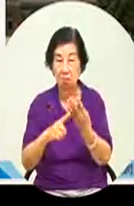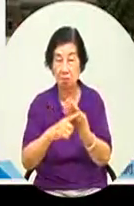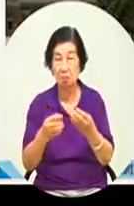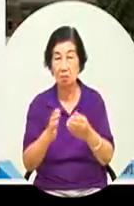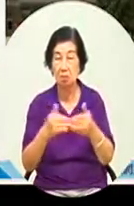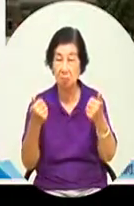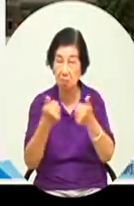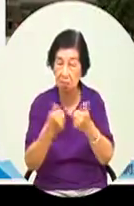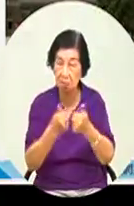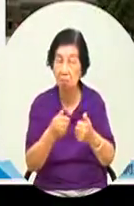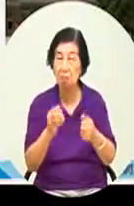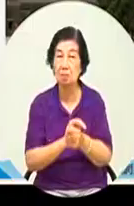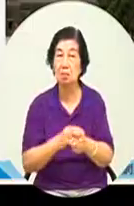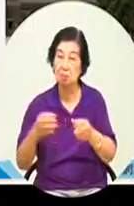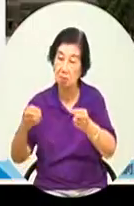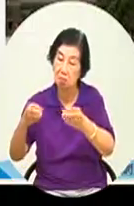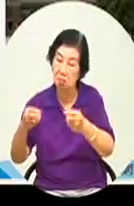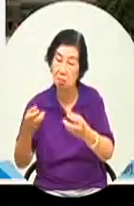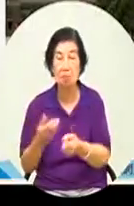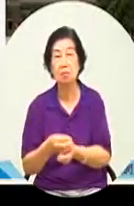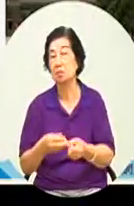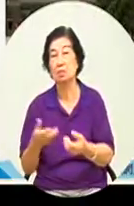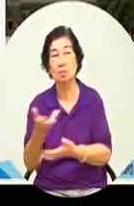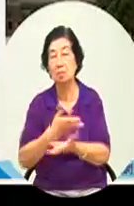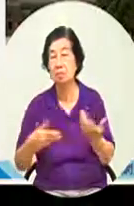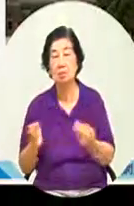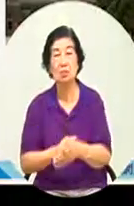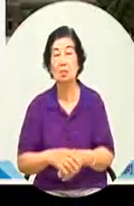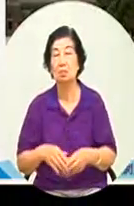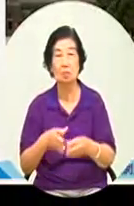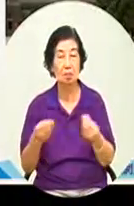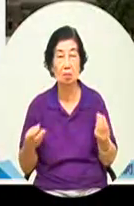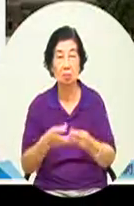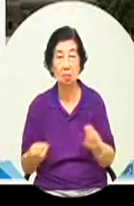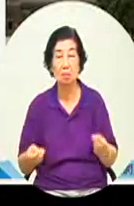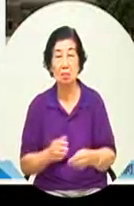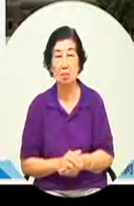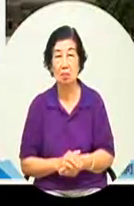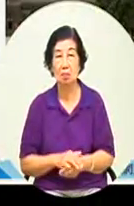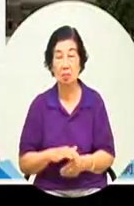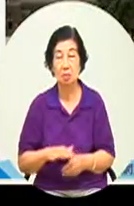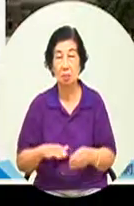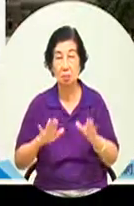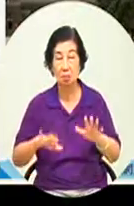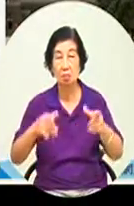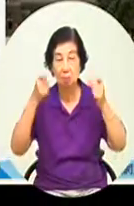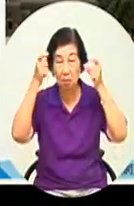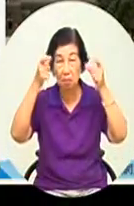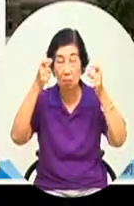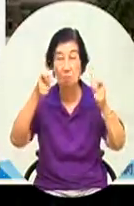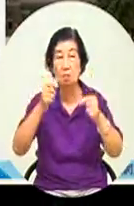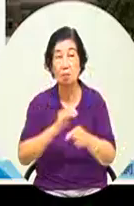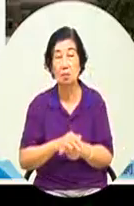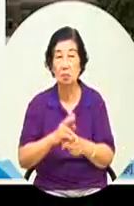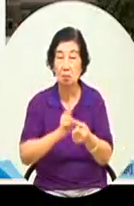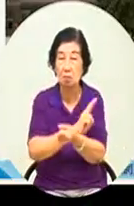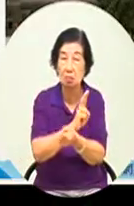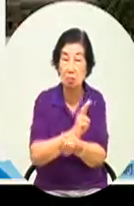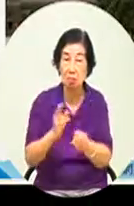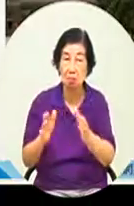接触。那你当看到咱顶管吼有一个我们的这个应该是高雄产业协会的我们的林富南林理事